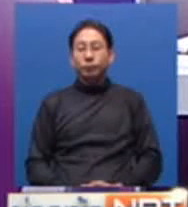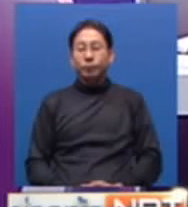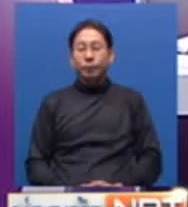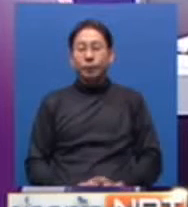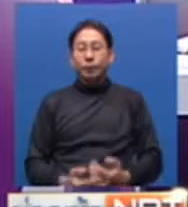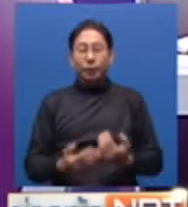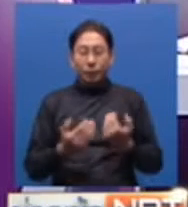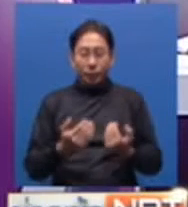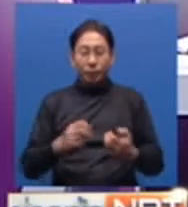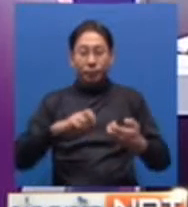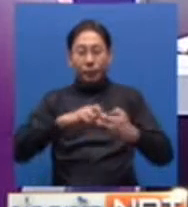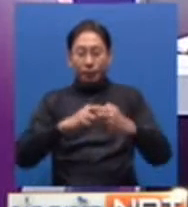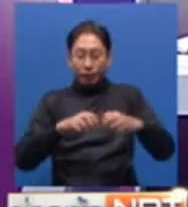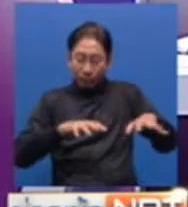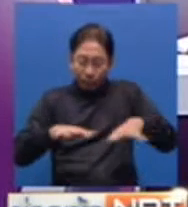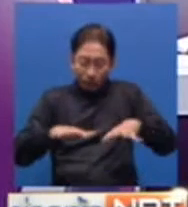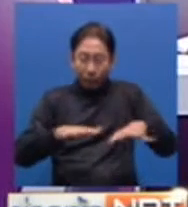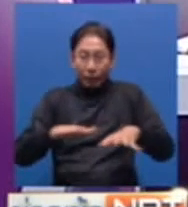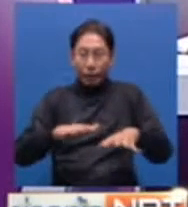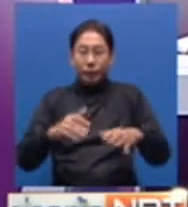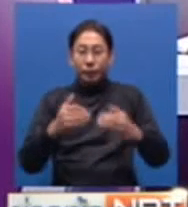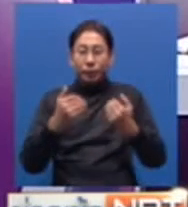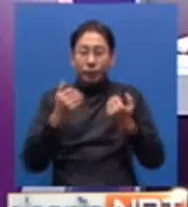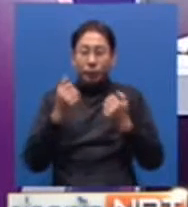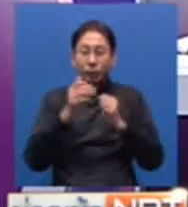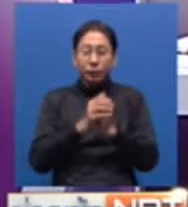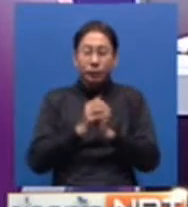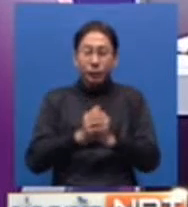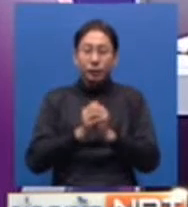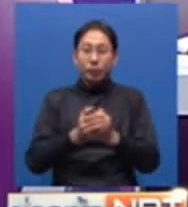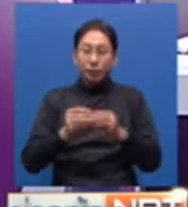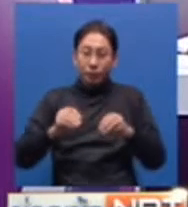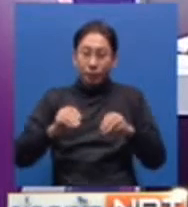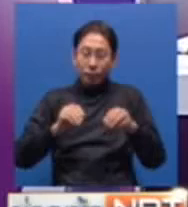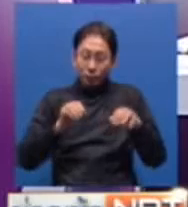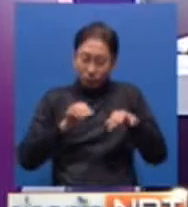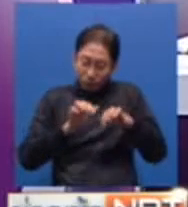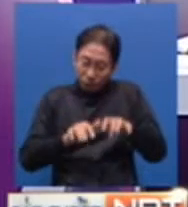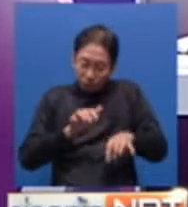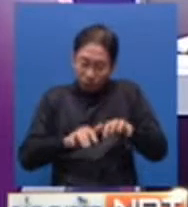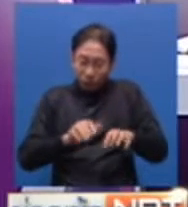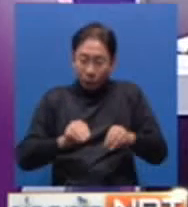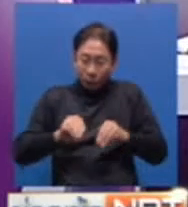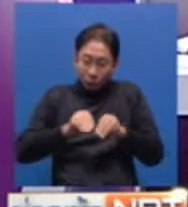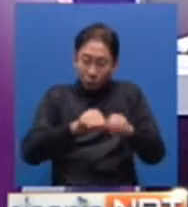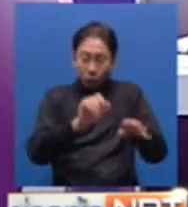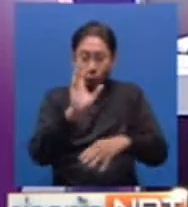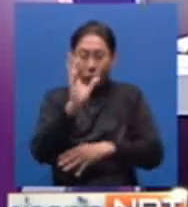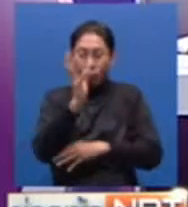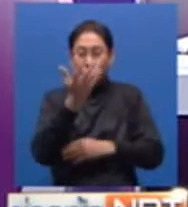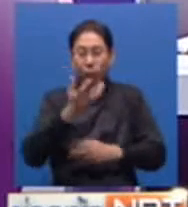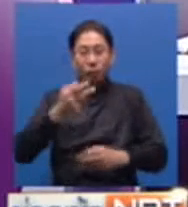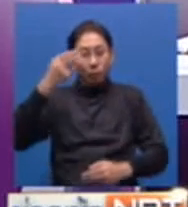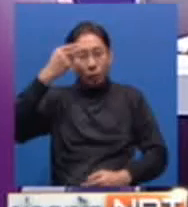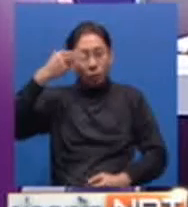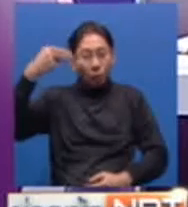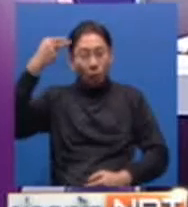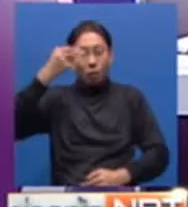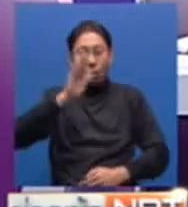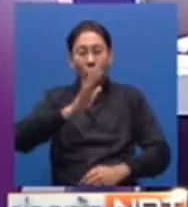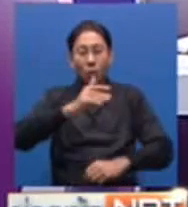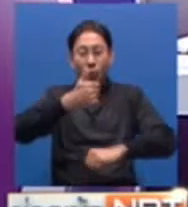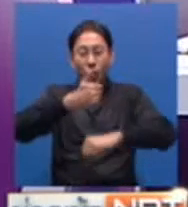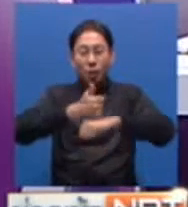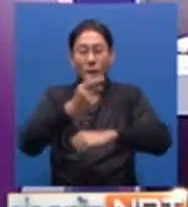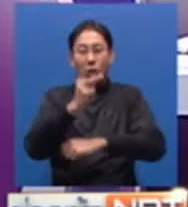ซึ่งเหตุการณ์นี้นะคะก็มีการตีแผ่ไปทั่วโลกเลยรวมไปรวมไปถึงนะคะการแสดงถึงความห่่วงใยของหัวหน้าคสชด้วยต่อเรื่องนี้ค่ะ